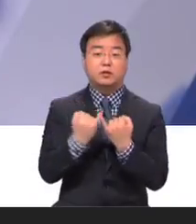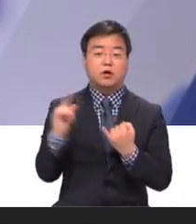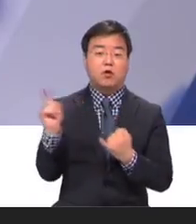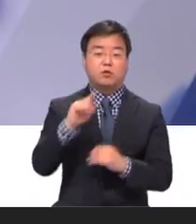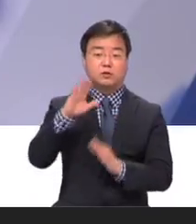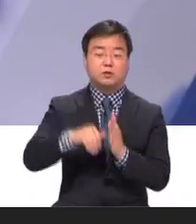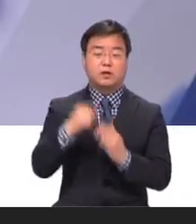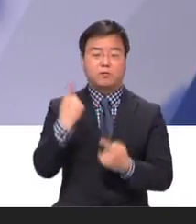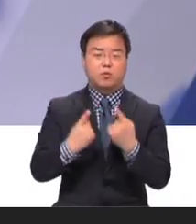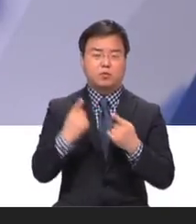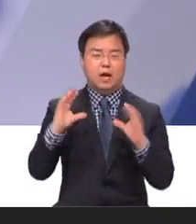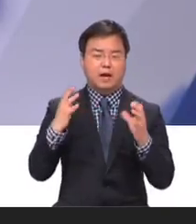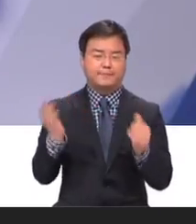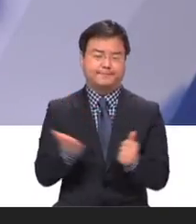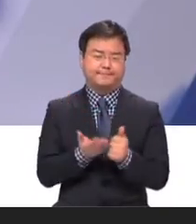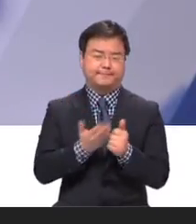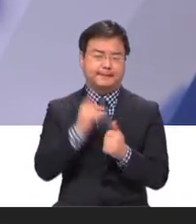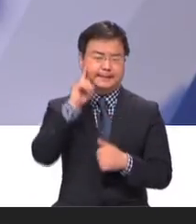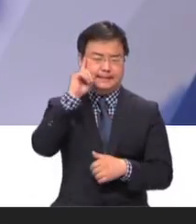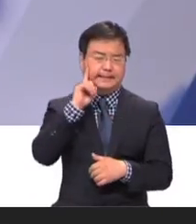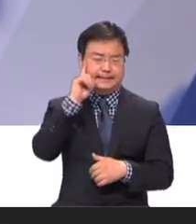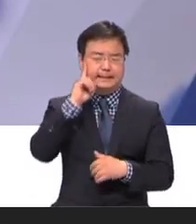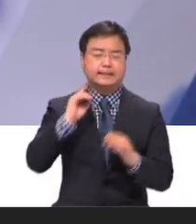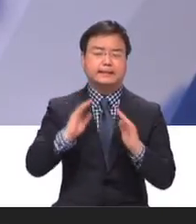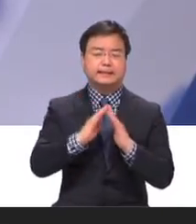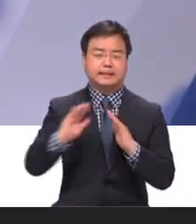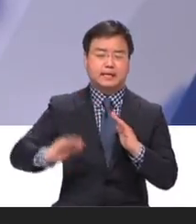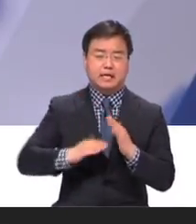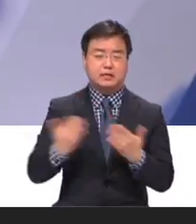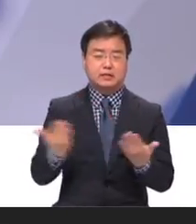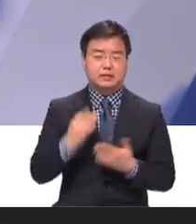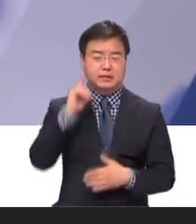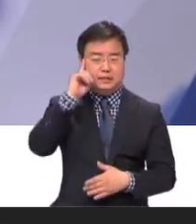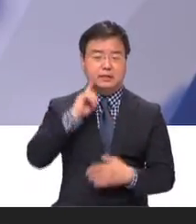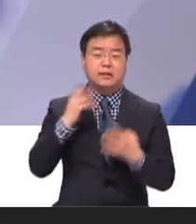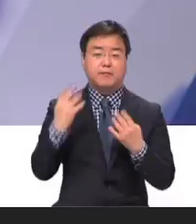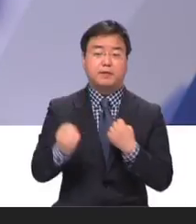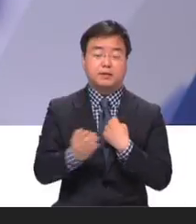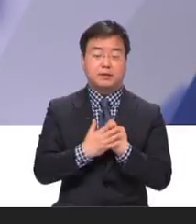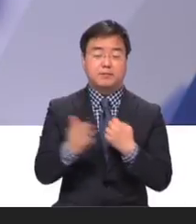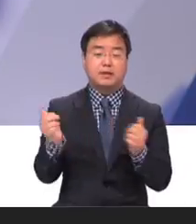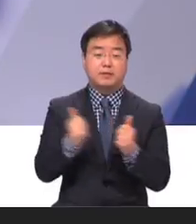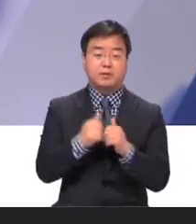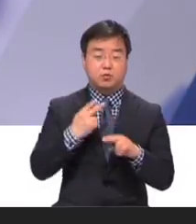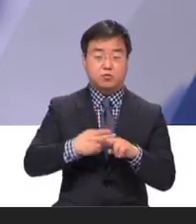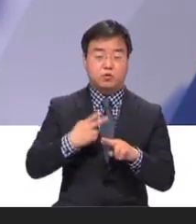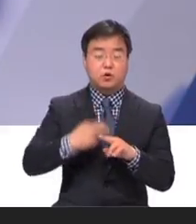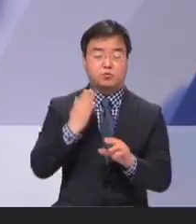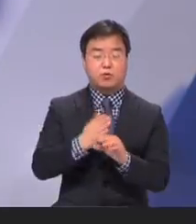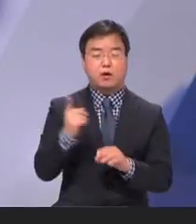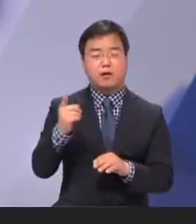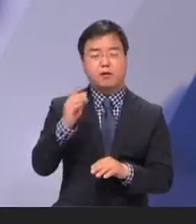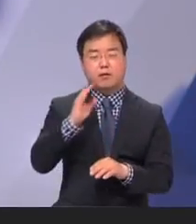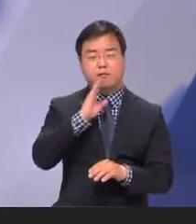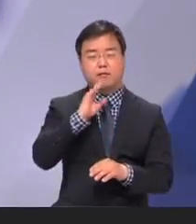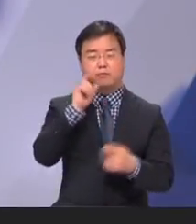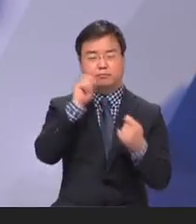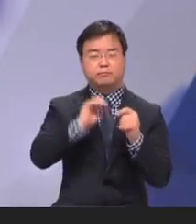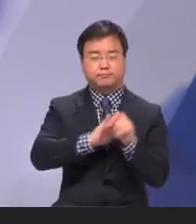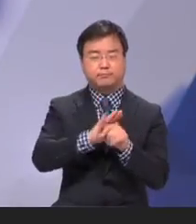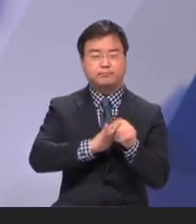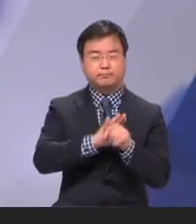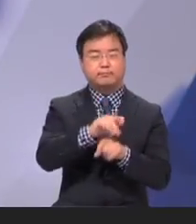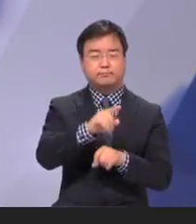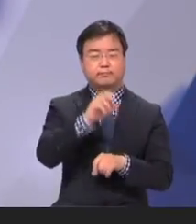육아 스트레스, 가사 스트레스를 많이 받기 때문에 네. 남자가 요리하는 모습에서 아 저렇게 다정다감한 남자하고 같이 산다면 얼마나